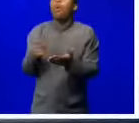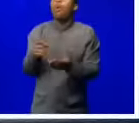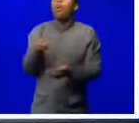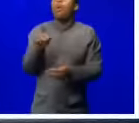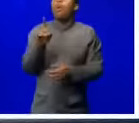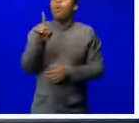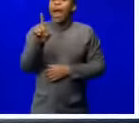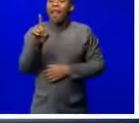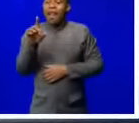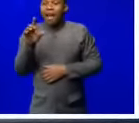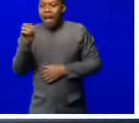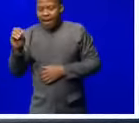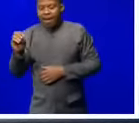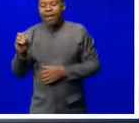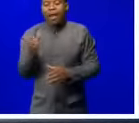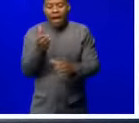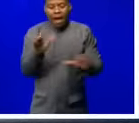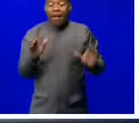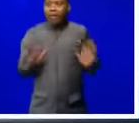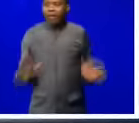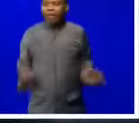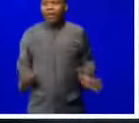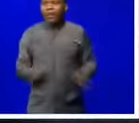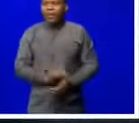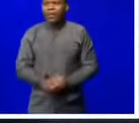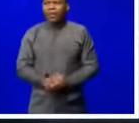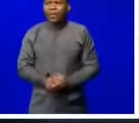Eswatini TV kubika Nelson Wendla ngamandla yembabane.